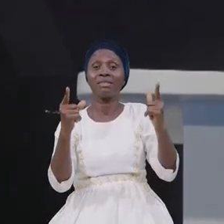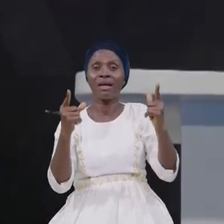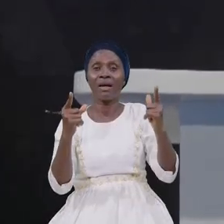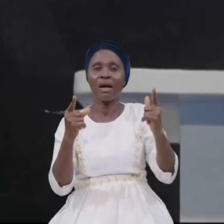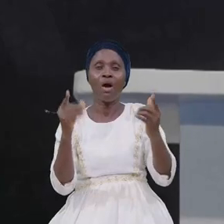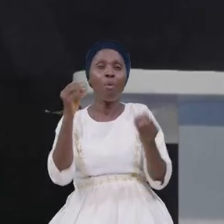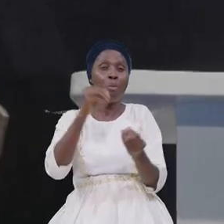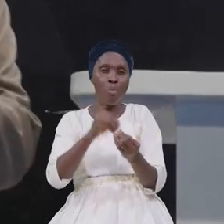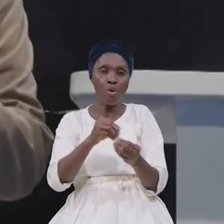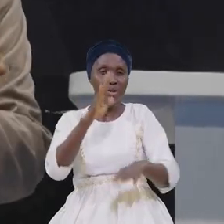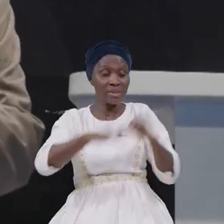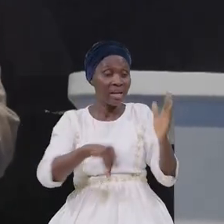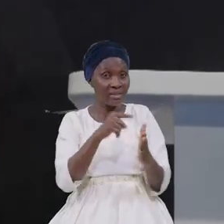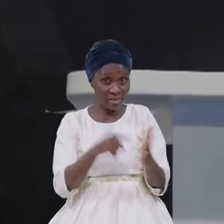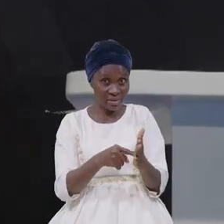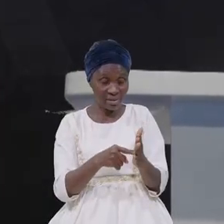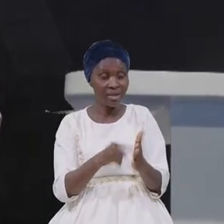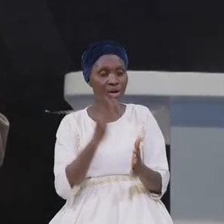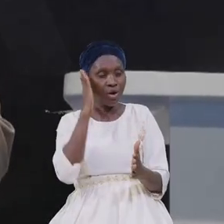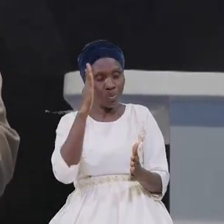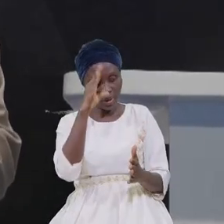fera de plus grandes parce que